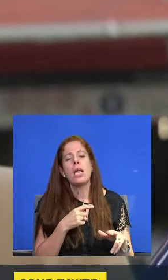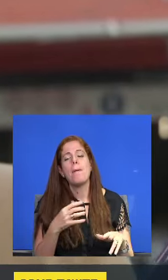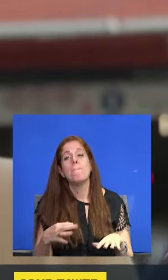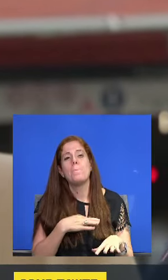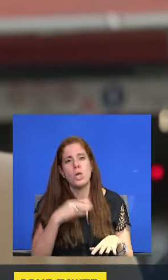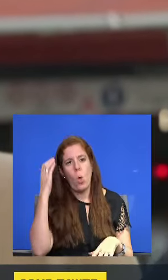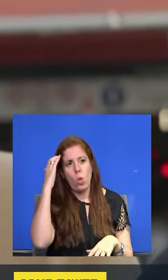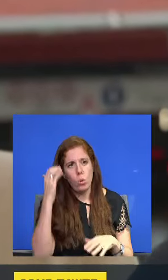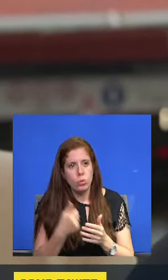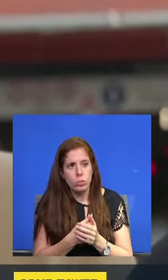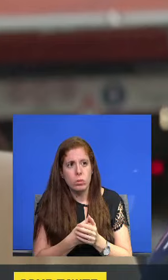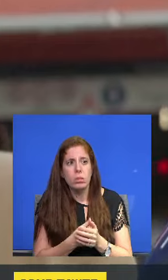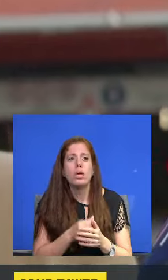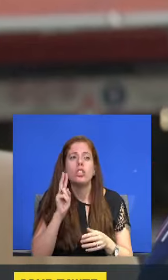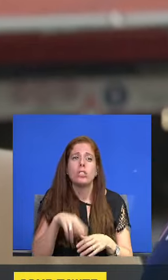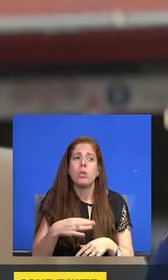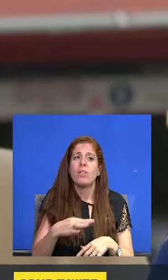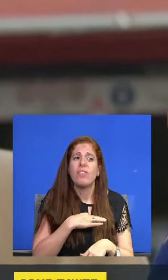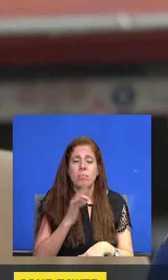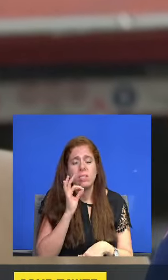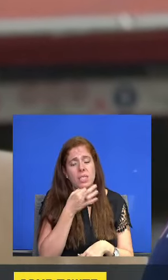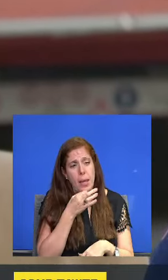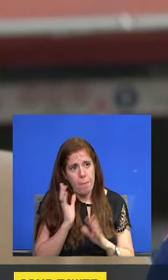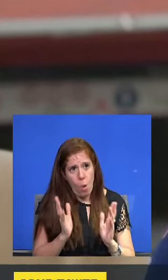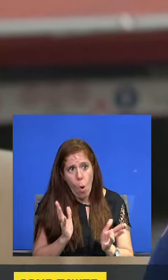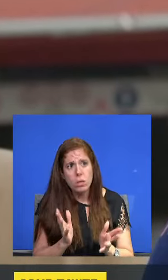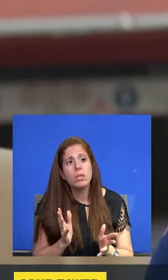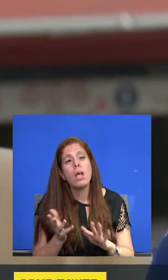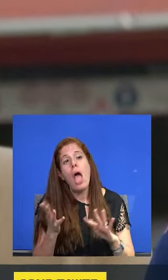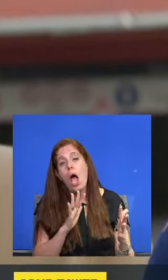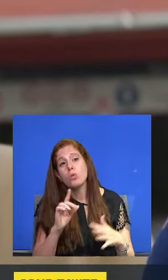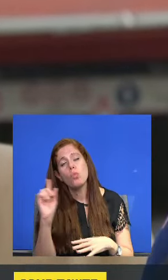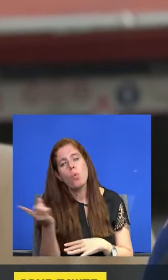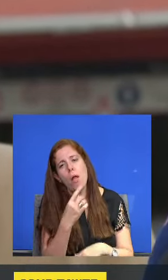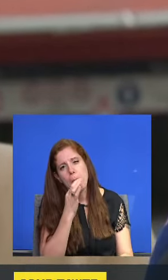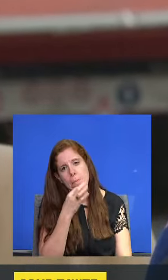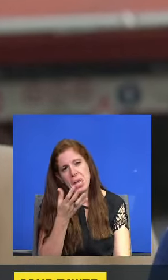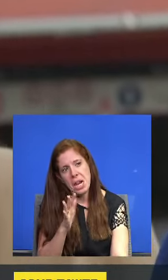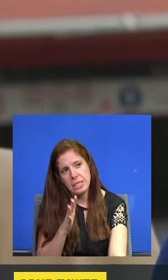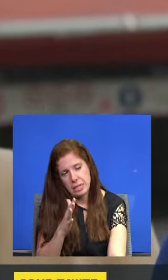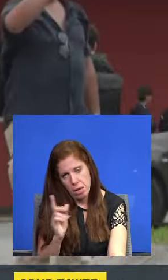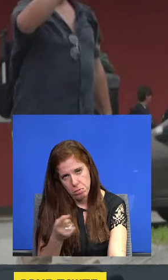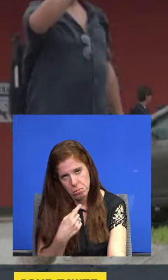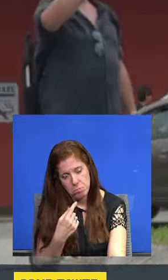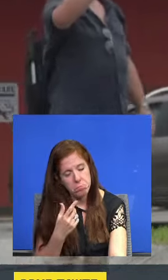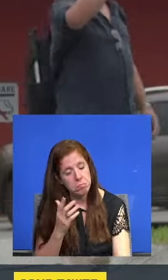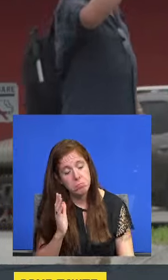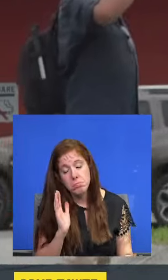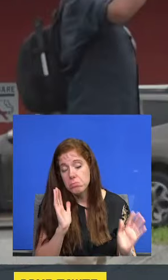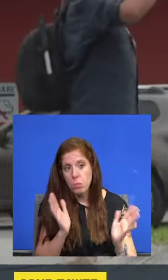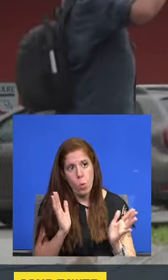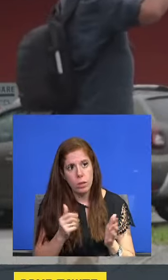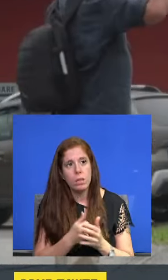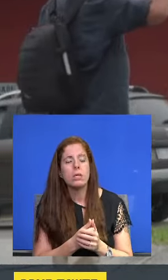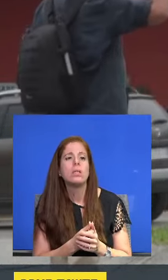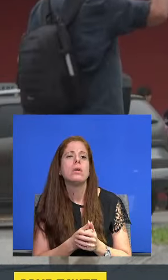Avevamo tutti pazienti molto giovani. Abbiamo stimato una età bassa per